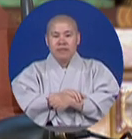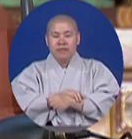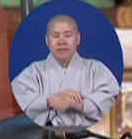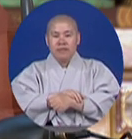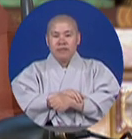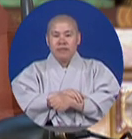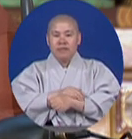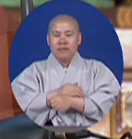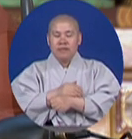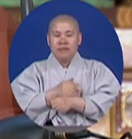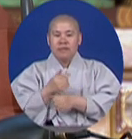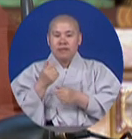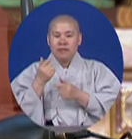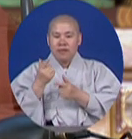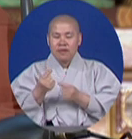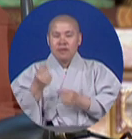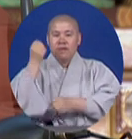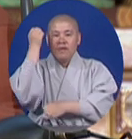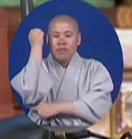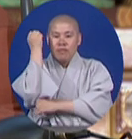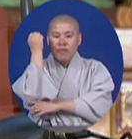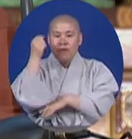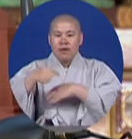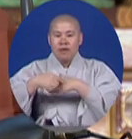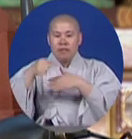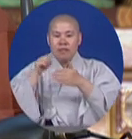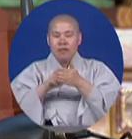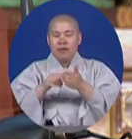그런 그 본심이 있는데